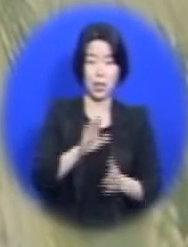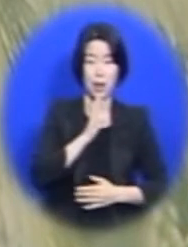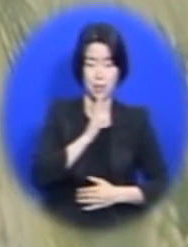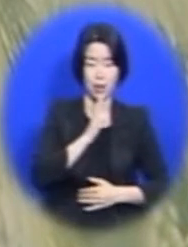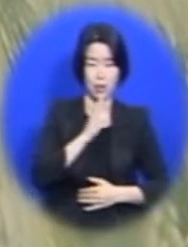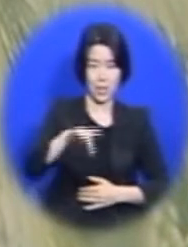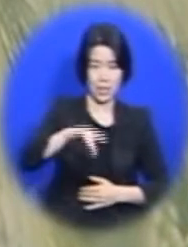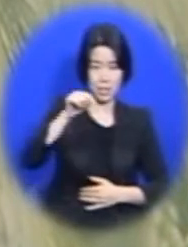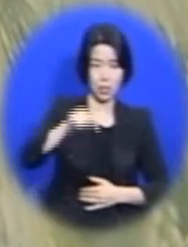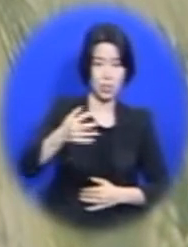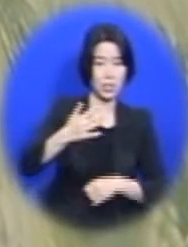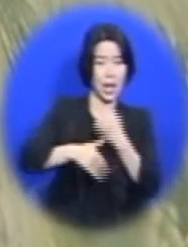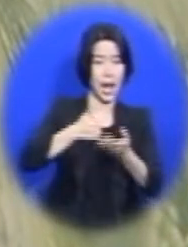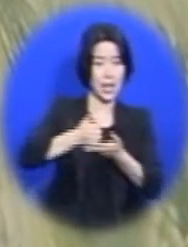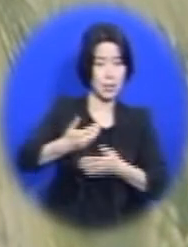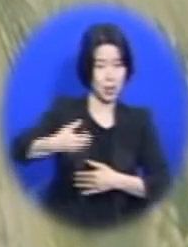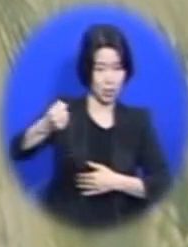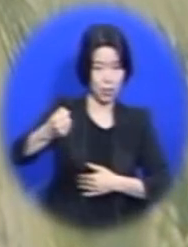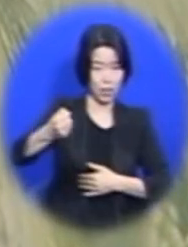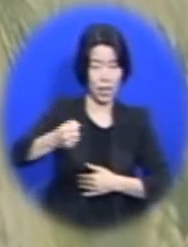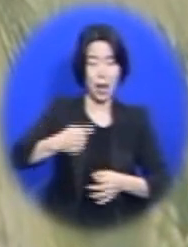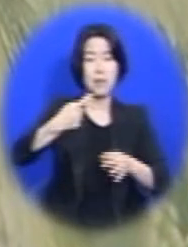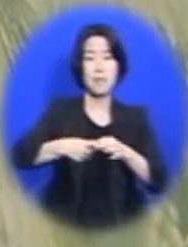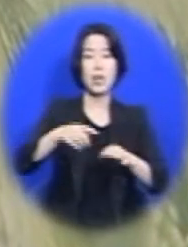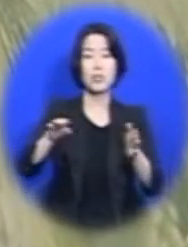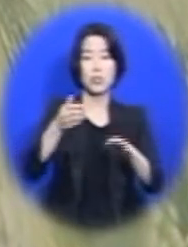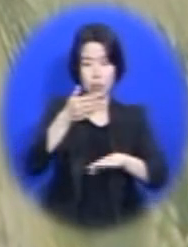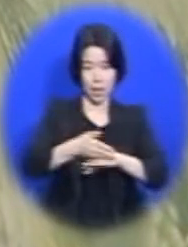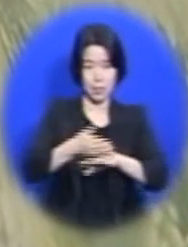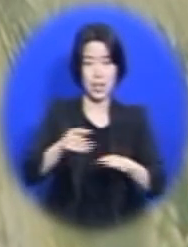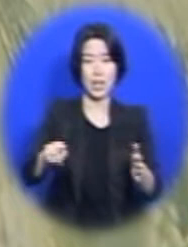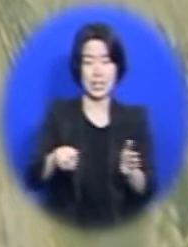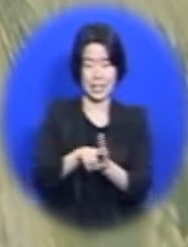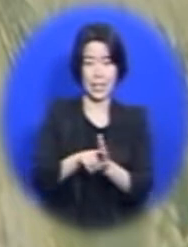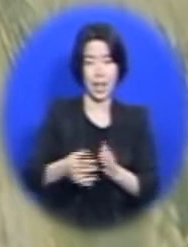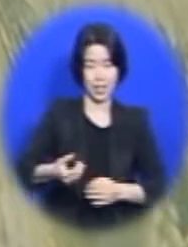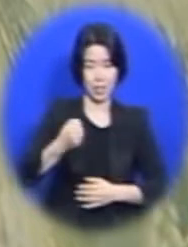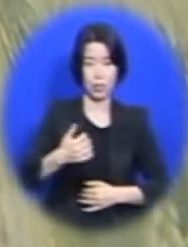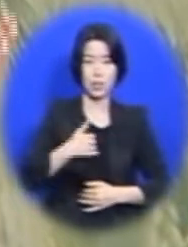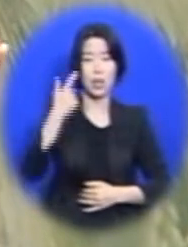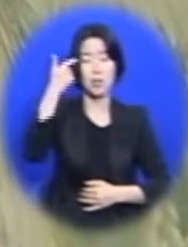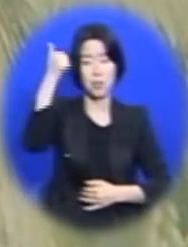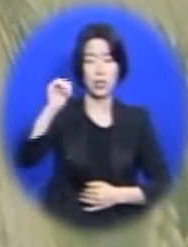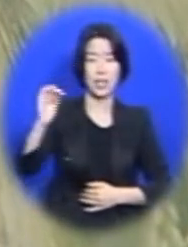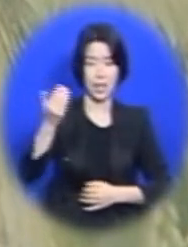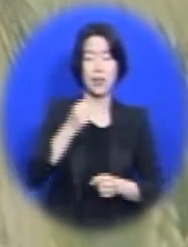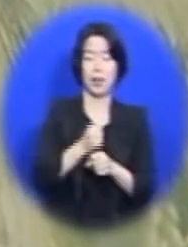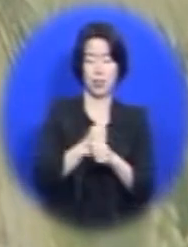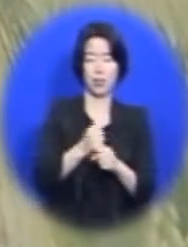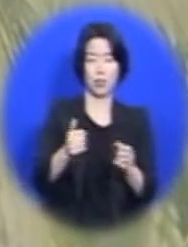바로 첫 것은 하나님의 것이다. 맥주 감사 신앙으로 저를 목사가 되도록